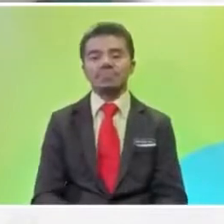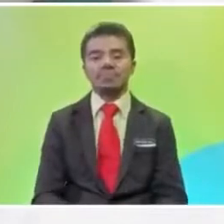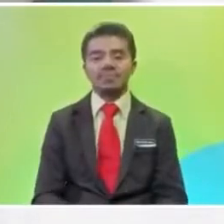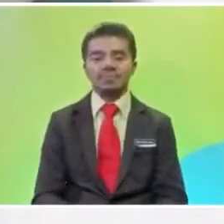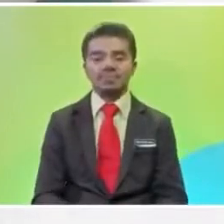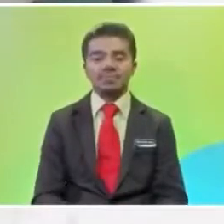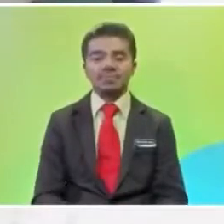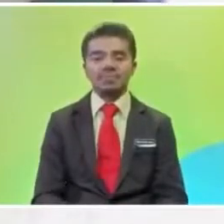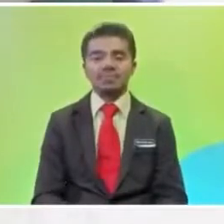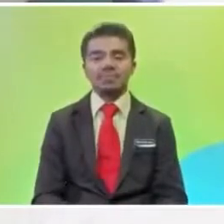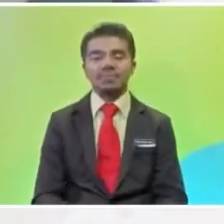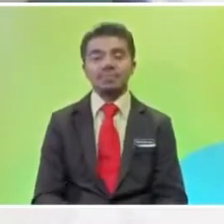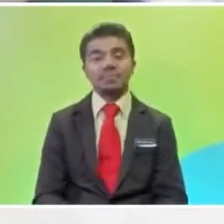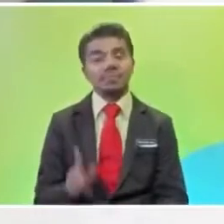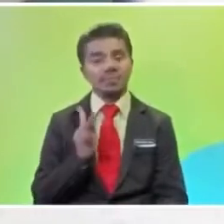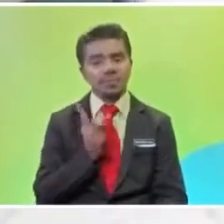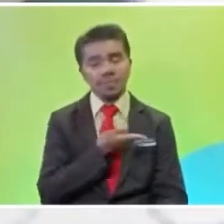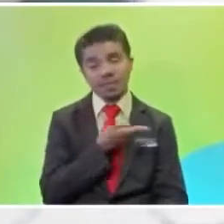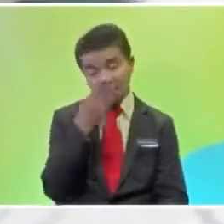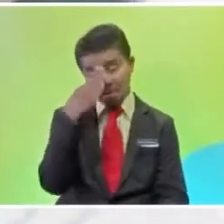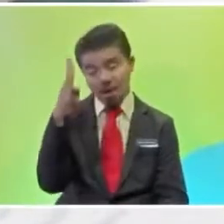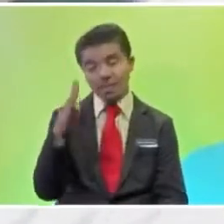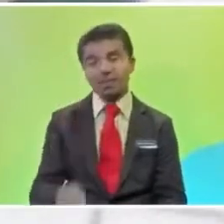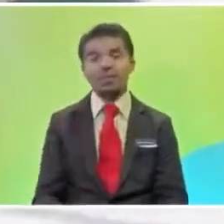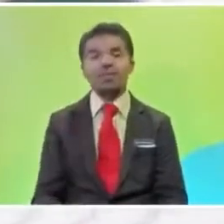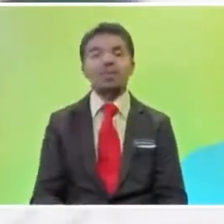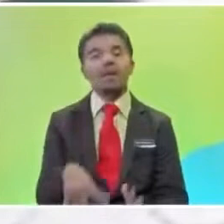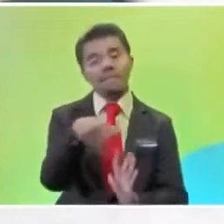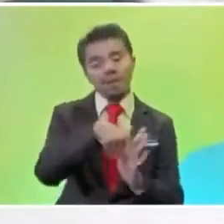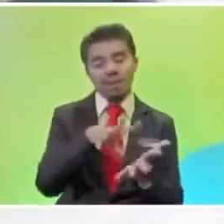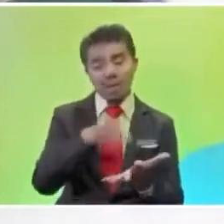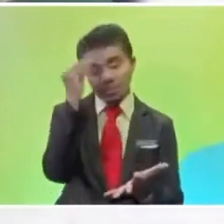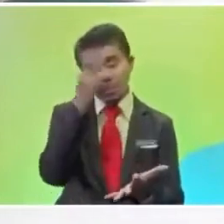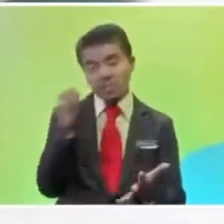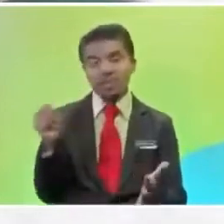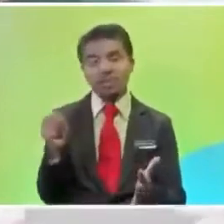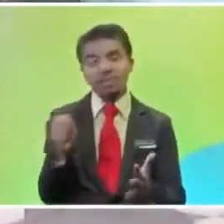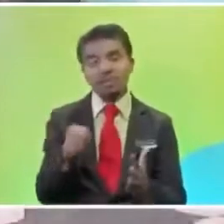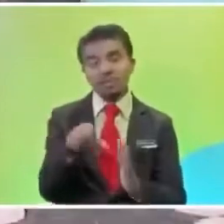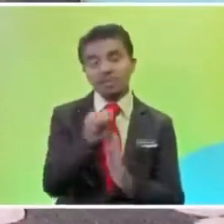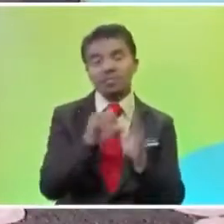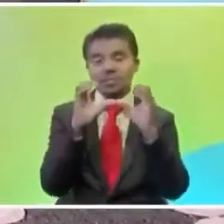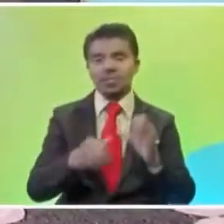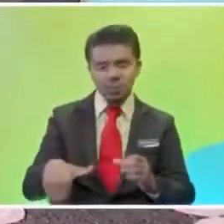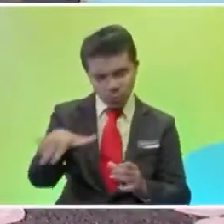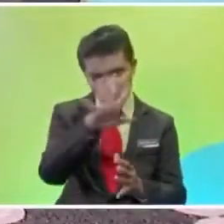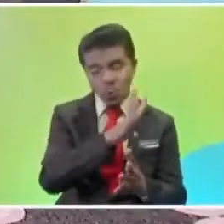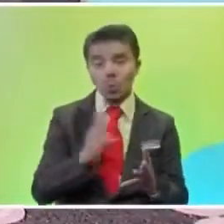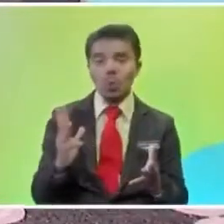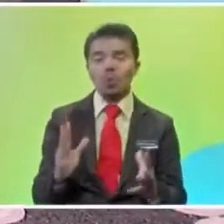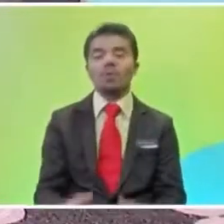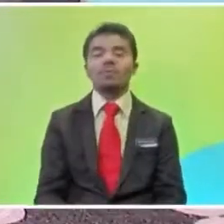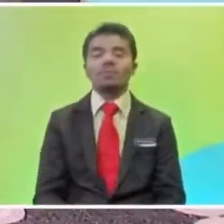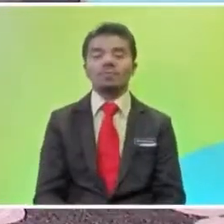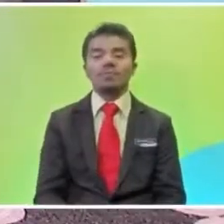pembelajaran ini berpusat yang kepada Budi dan menyeluruh dan menyeluruh betul itu Ivan Allah sekarang ini video tadi